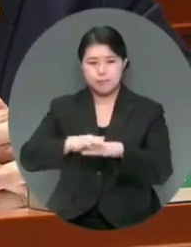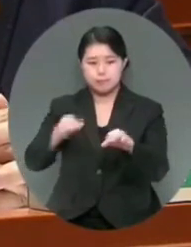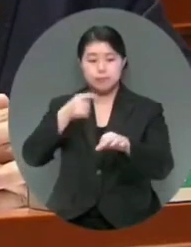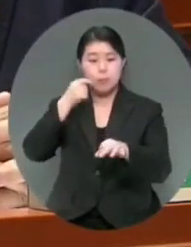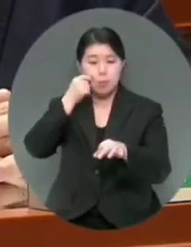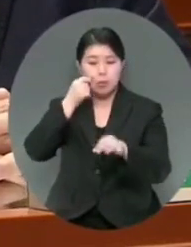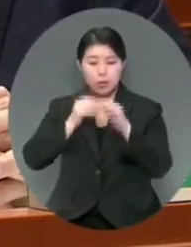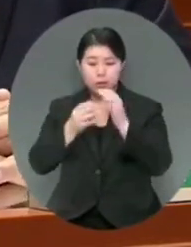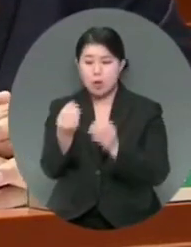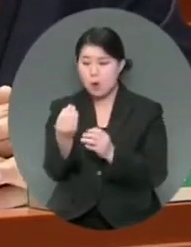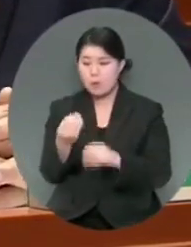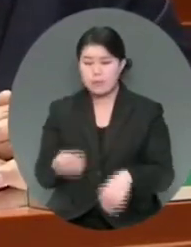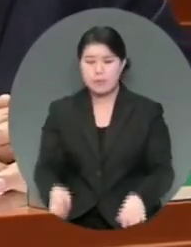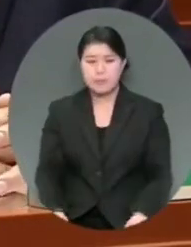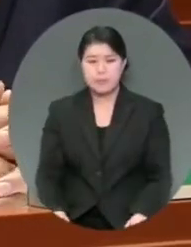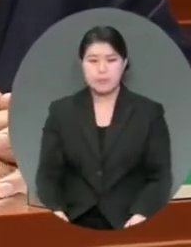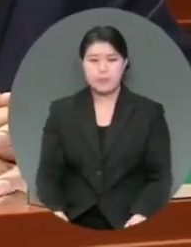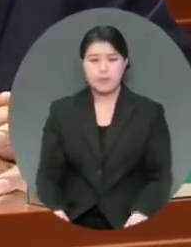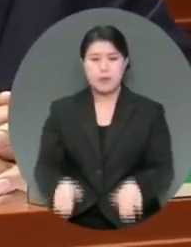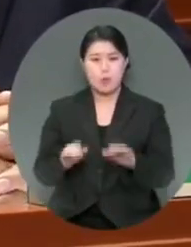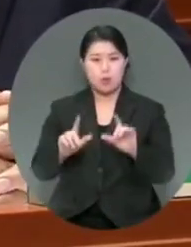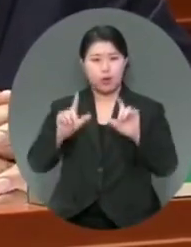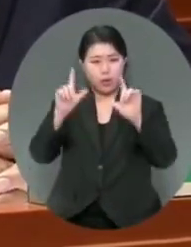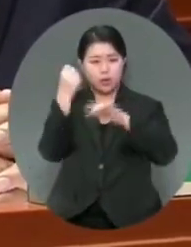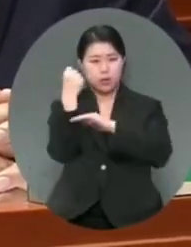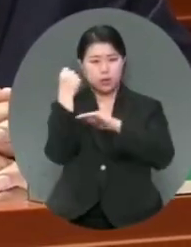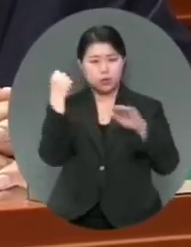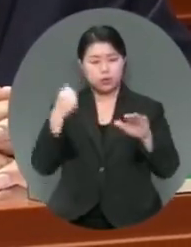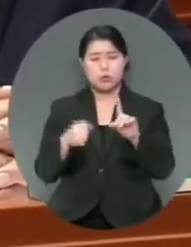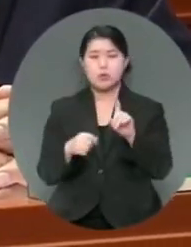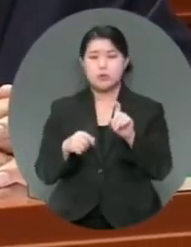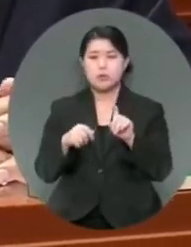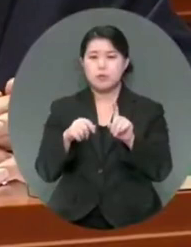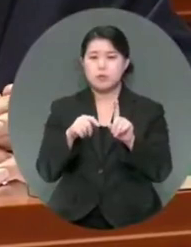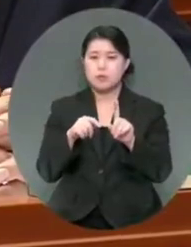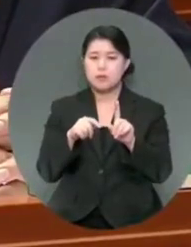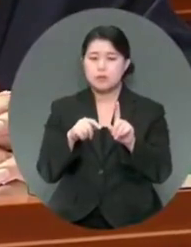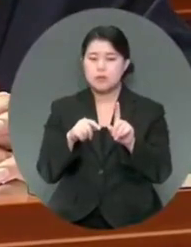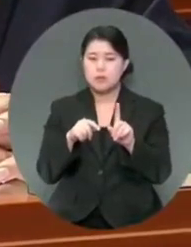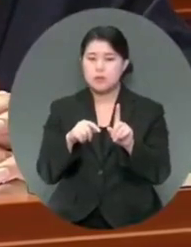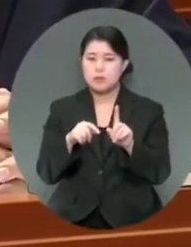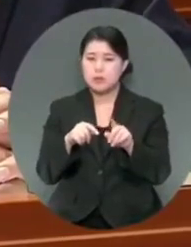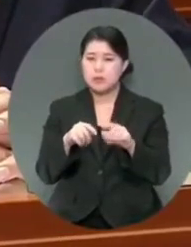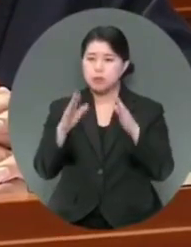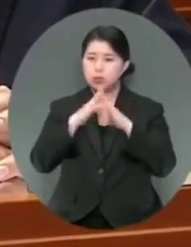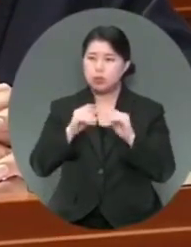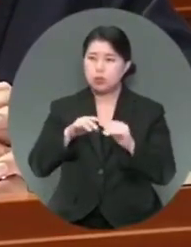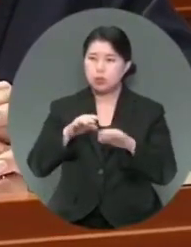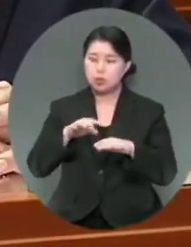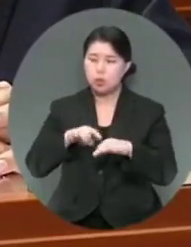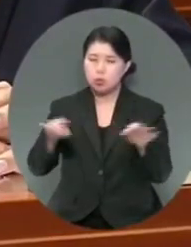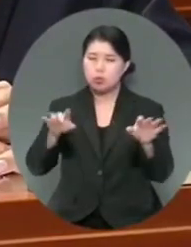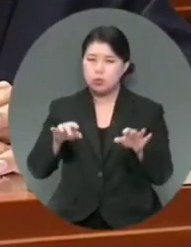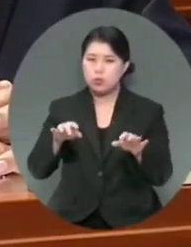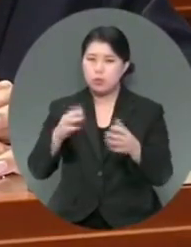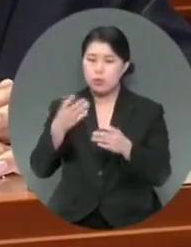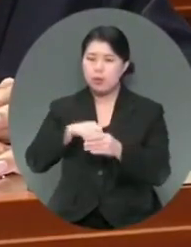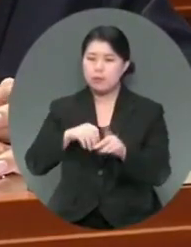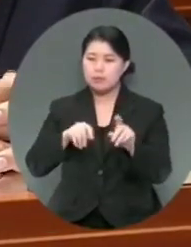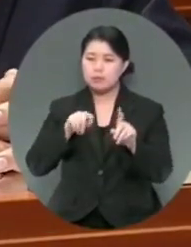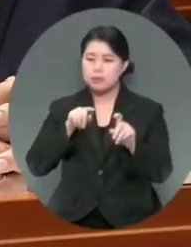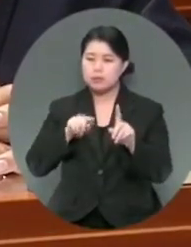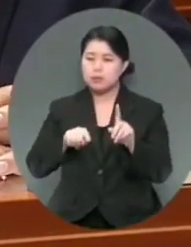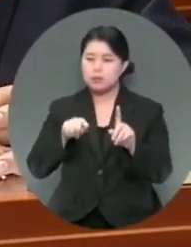정도입니까? 올해 기준으로 약 11점 부동산 교부세 포함해서요 11.6조 정도 될